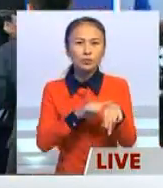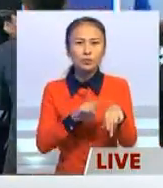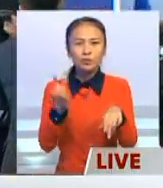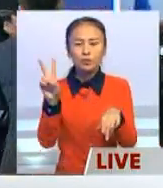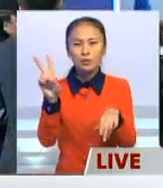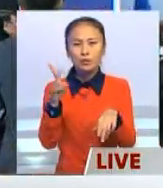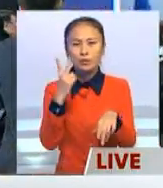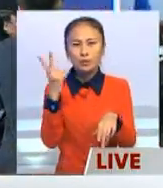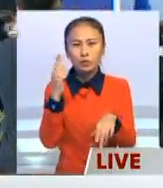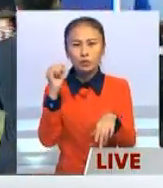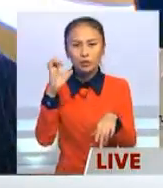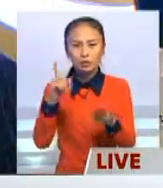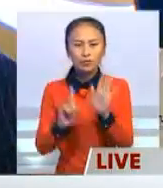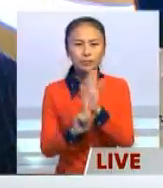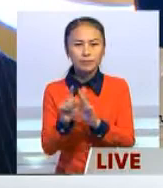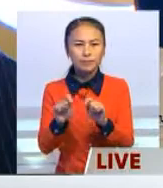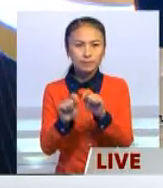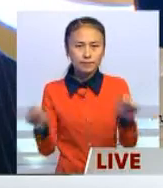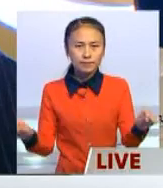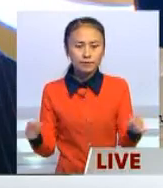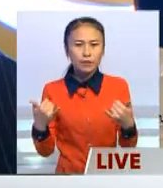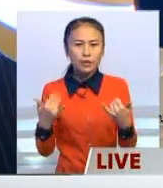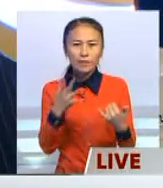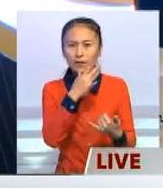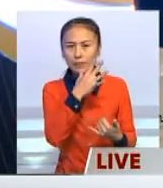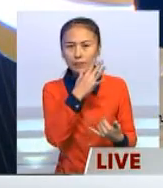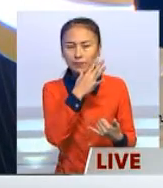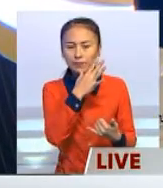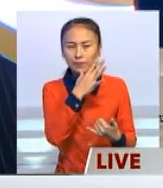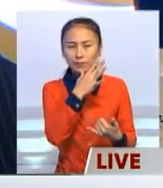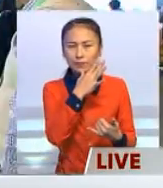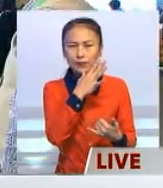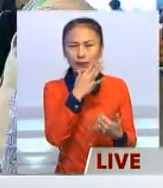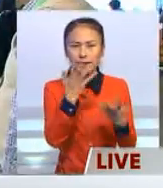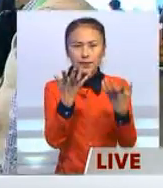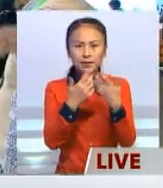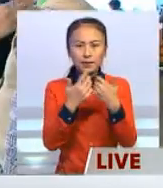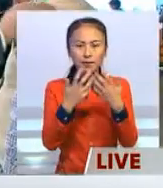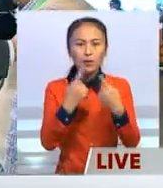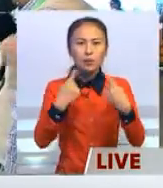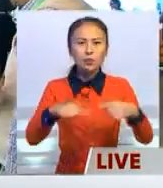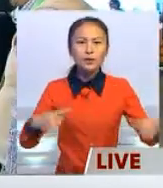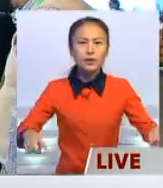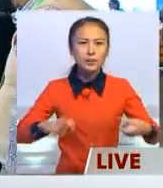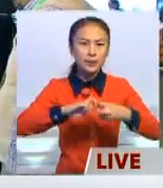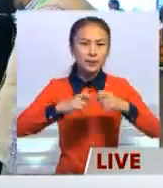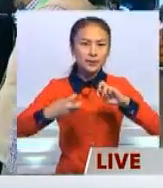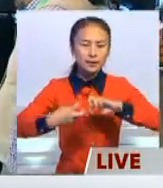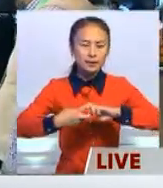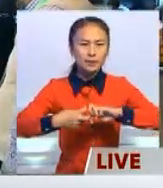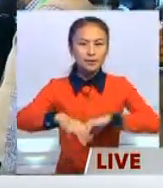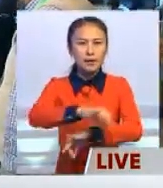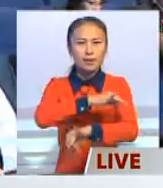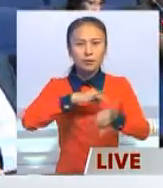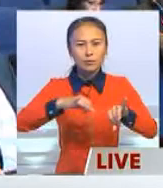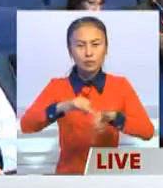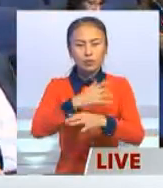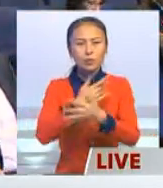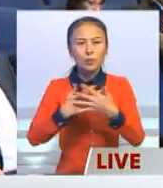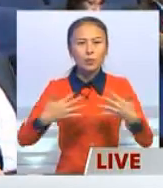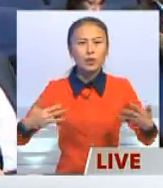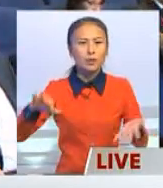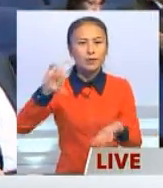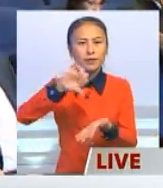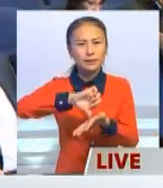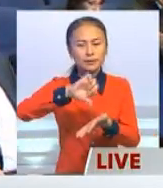бөлімі өтіп жатыр. Енді мұнда сандық медианың өзекті мәселелері талқыланып жатыр. Шараға